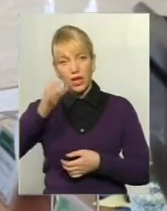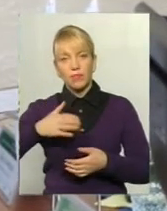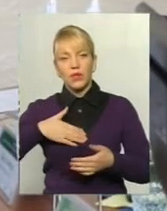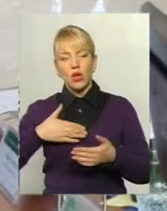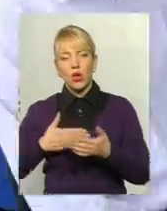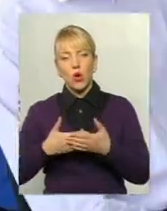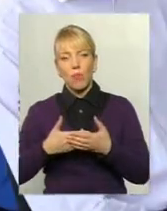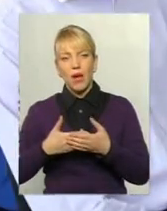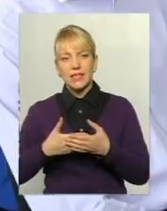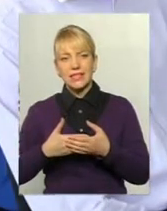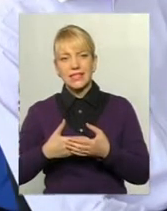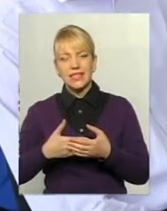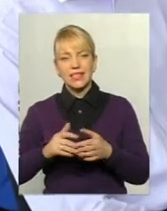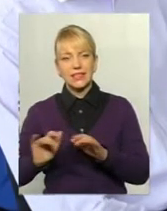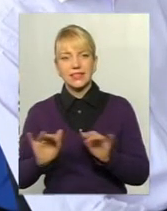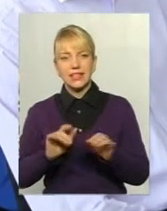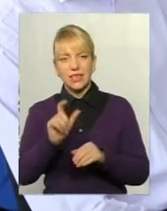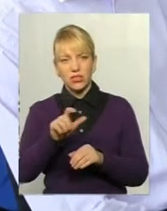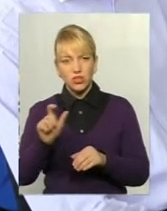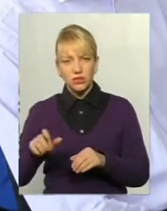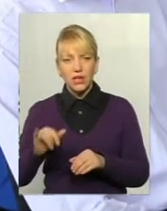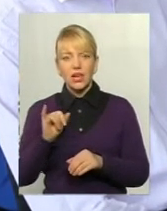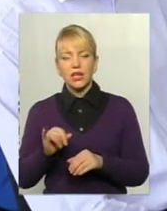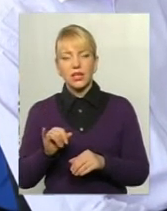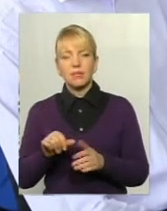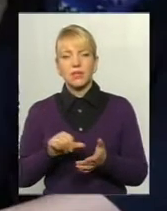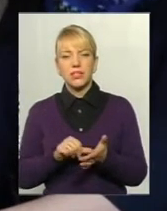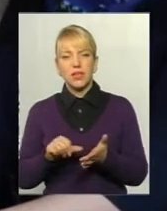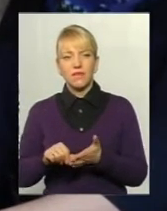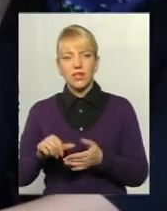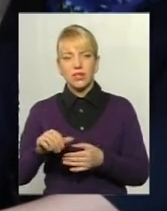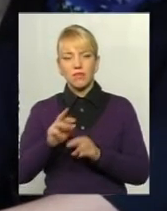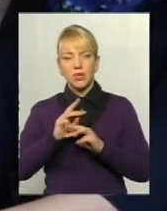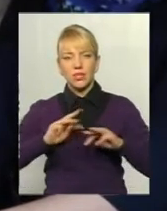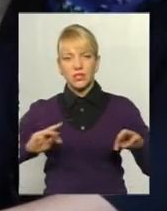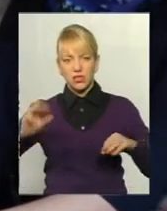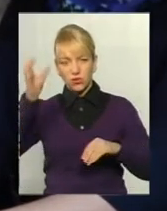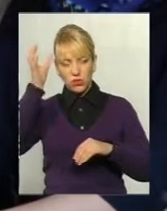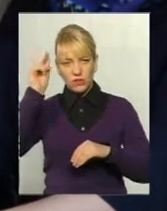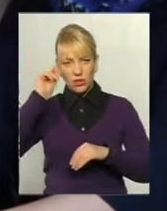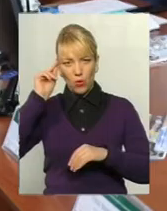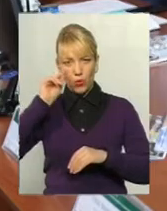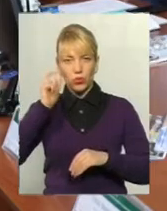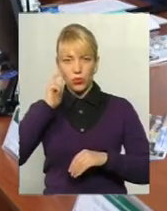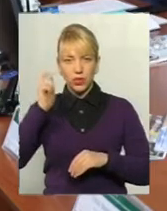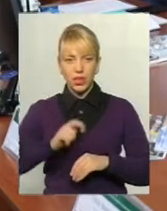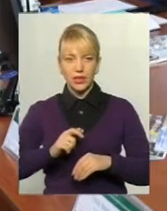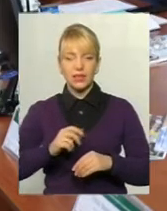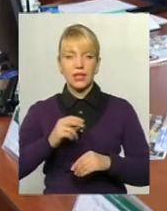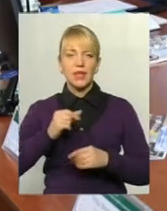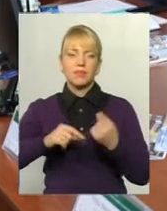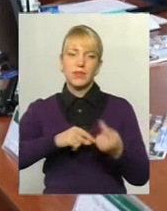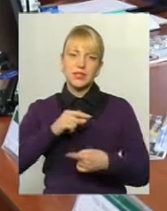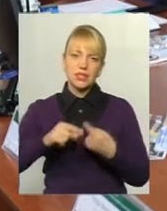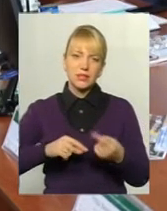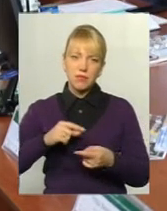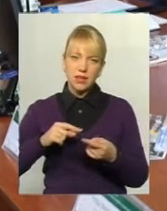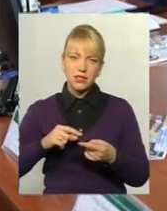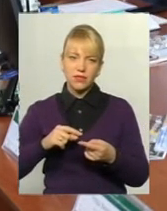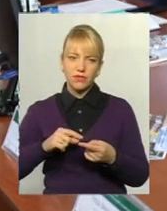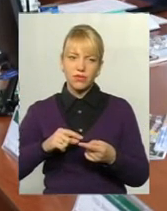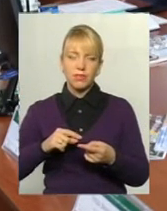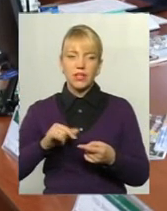громадських діячів, і представників Міністерства освіти і науки України, бізнесменів, підприємців.